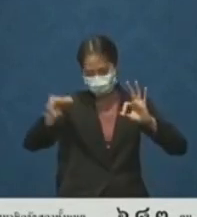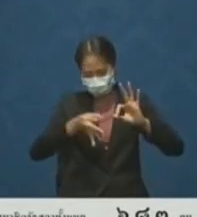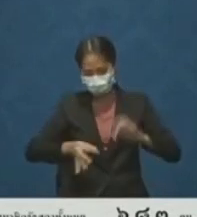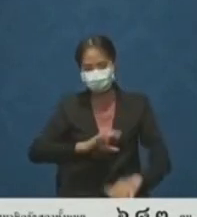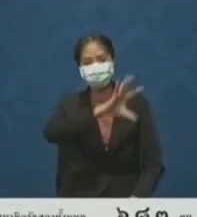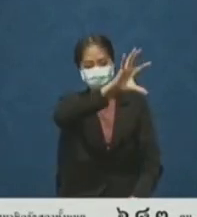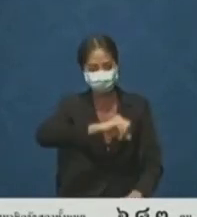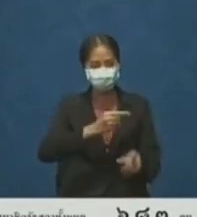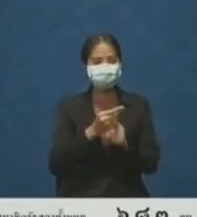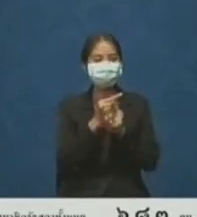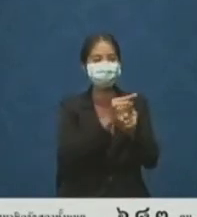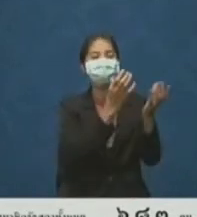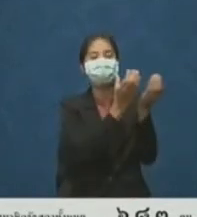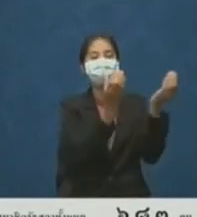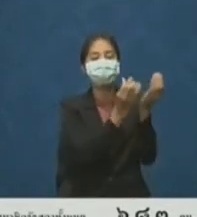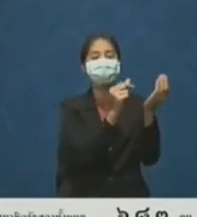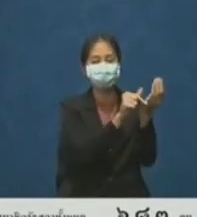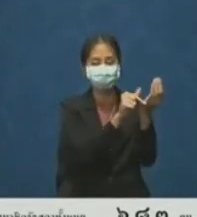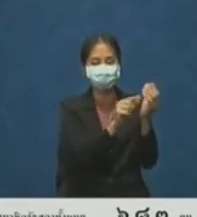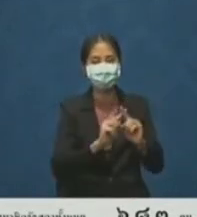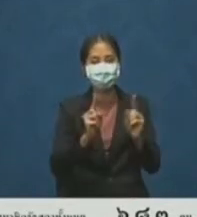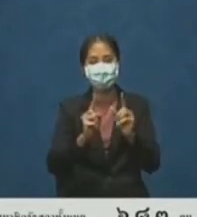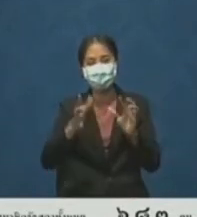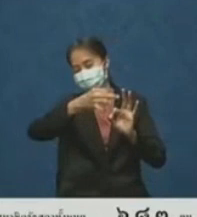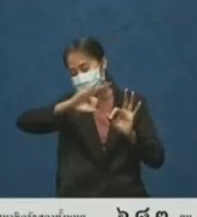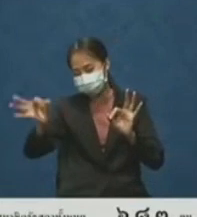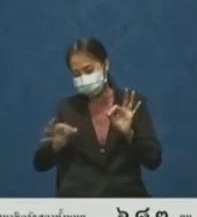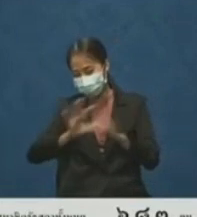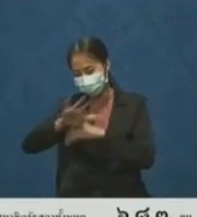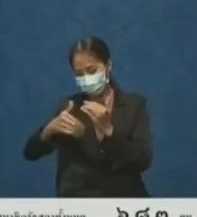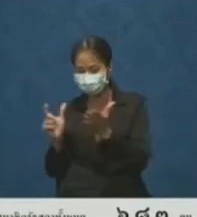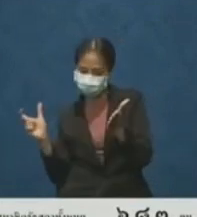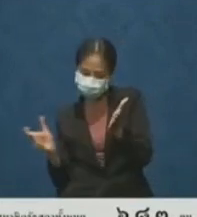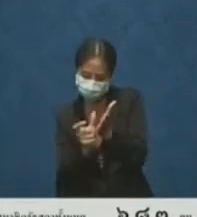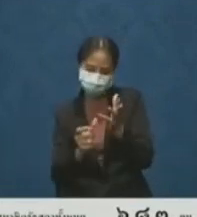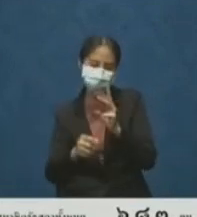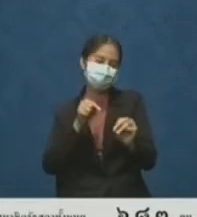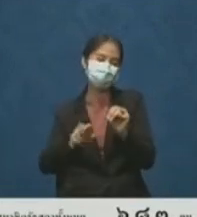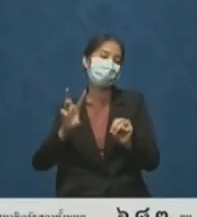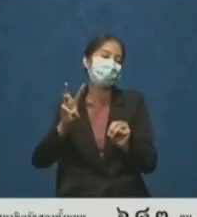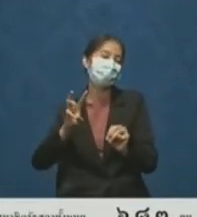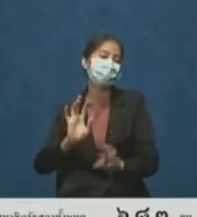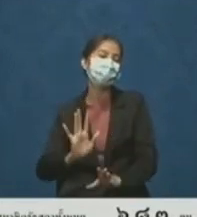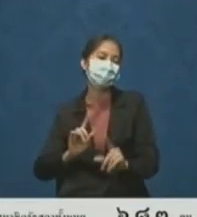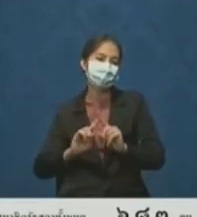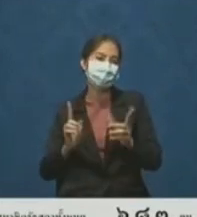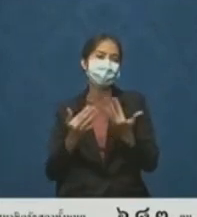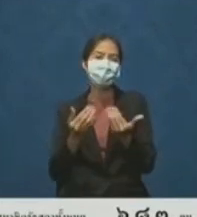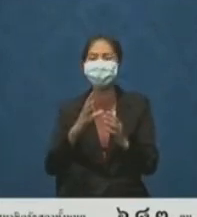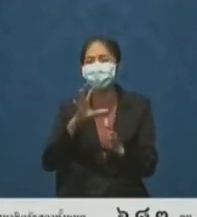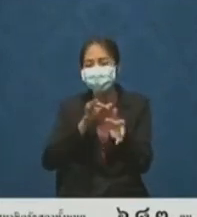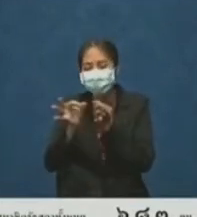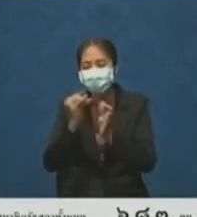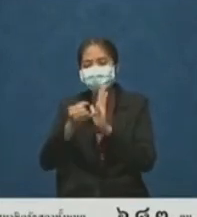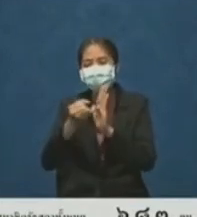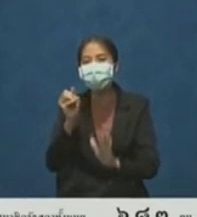รอบทั้งหมดนี่มาจากรัฐธรรมนูญแต่ไม่สามารถเขียนทุกภาษาได้ลงในหมวด6ลงในมาตรา6ถ้าพูดเป็นภาษา